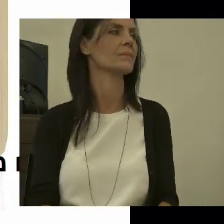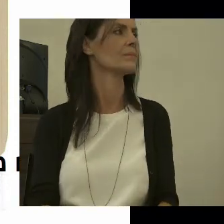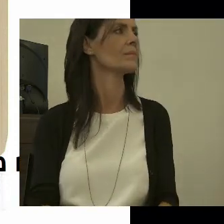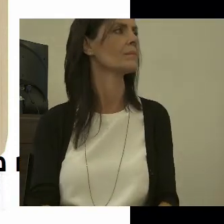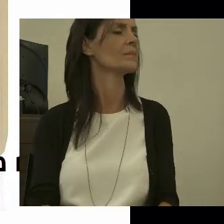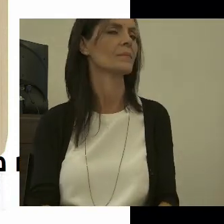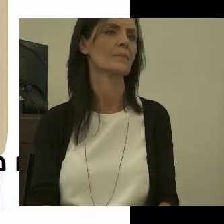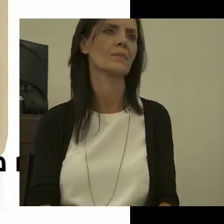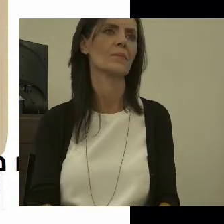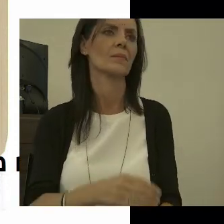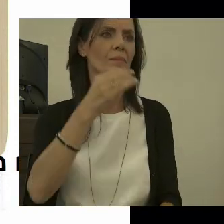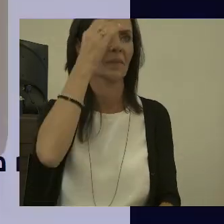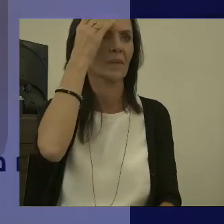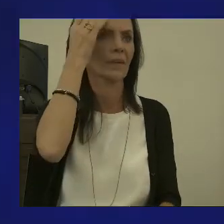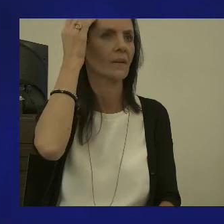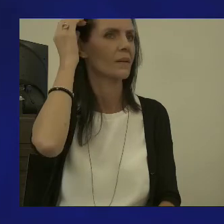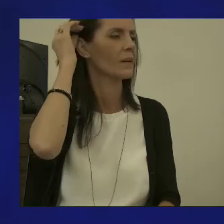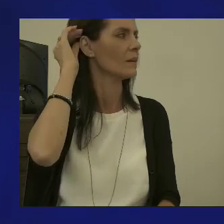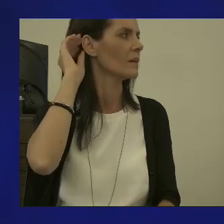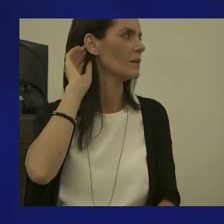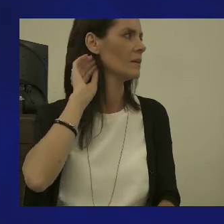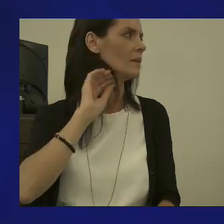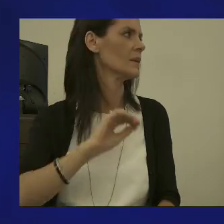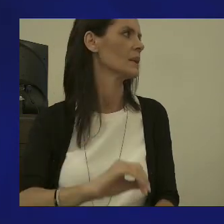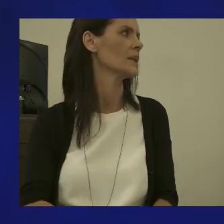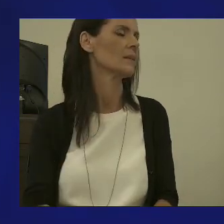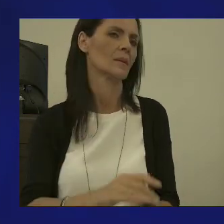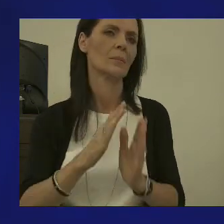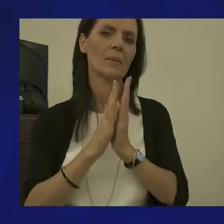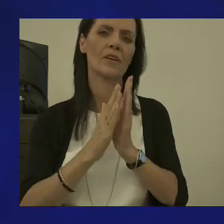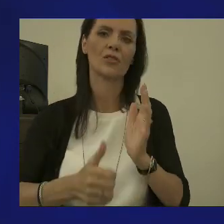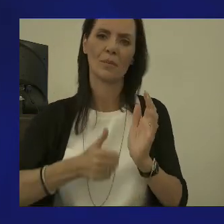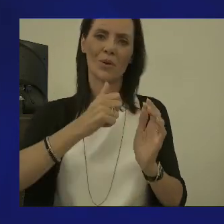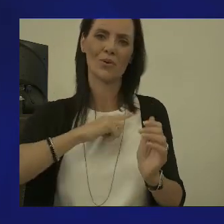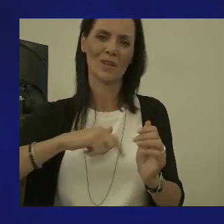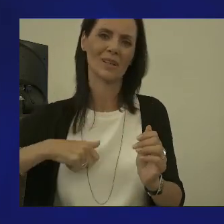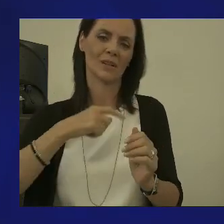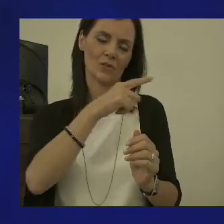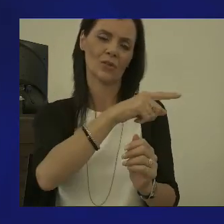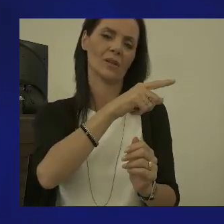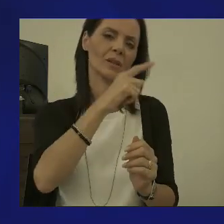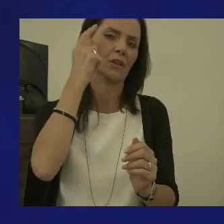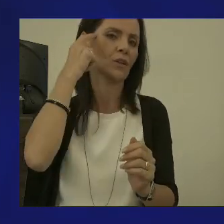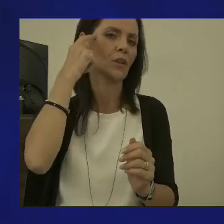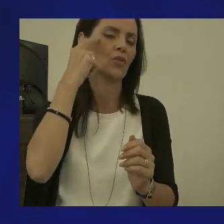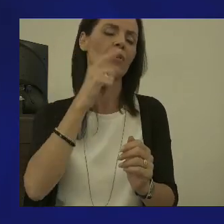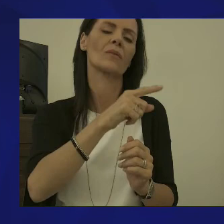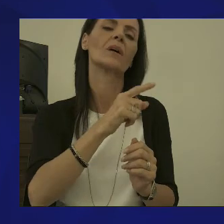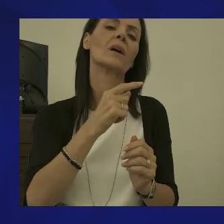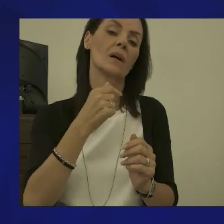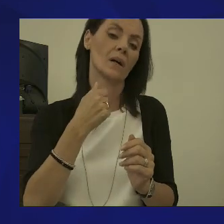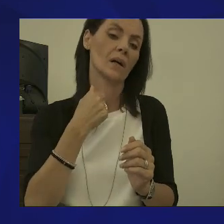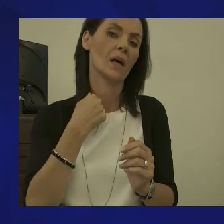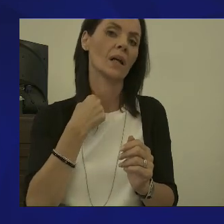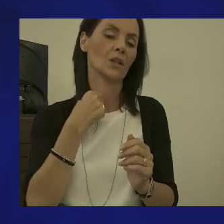לדיון. מה שתחליט, אנחנו... עינת, אני רוצה גם שאת תתני עליה את הדעת באמת, כי אני יודעת גם שהבנייה על הוודיות חשובה